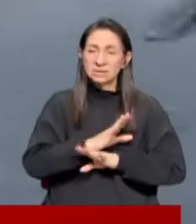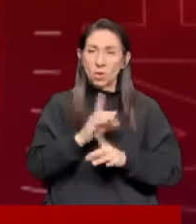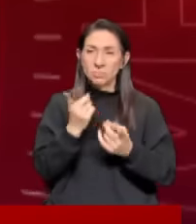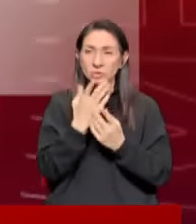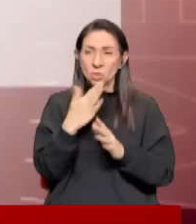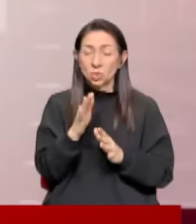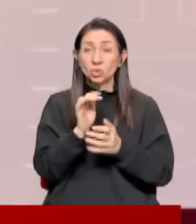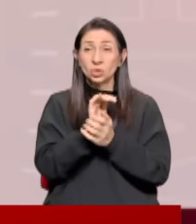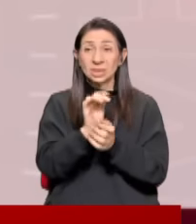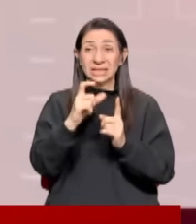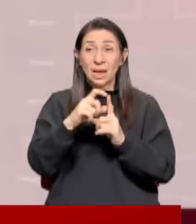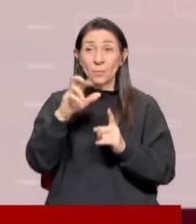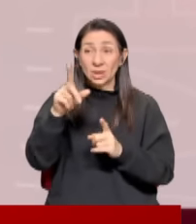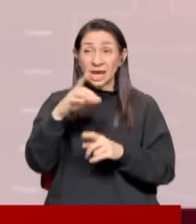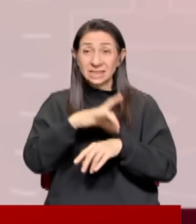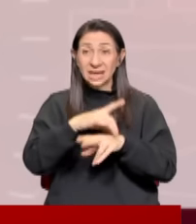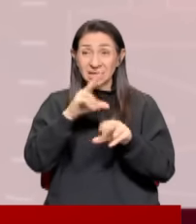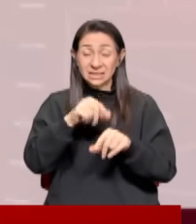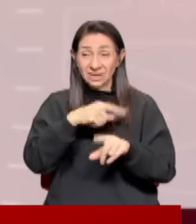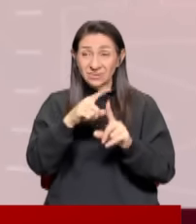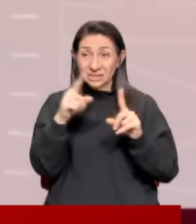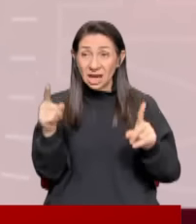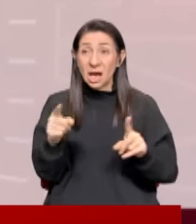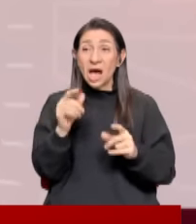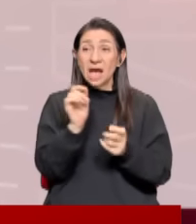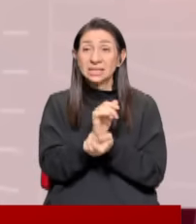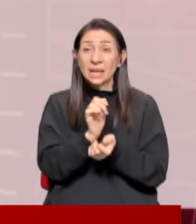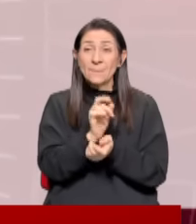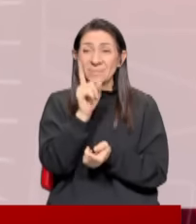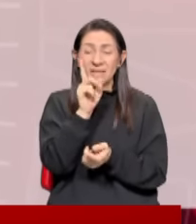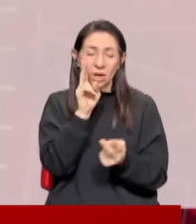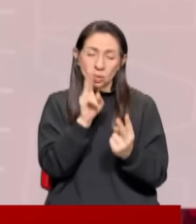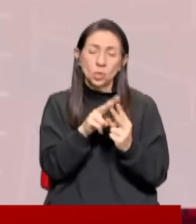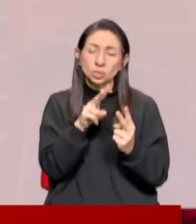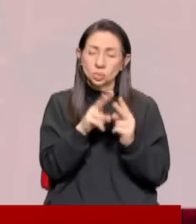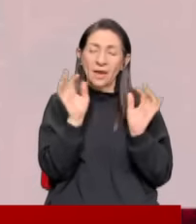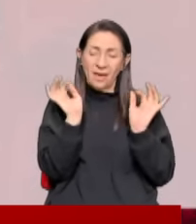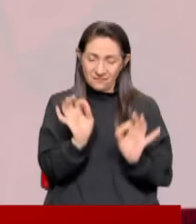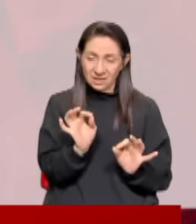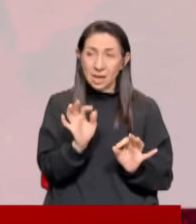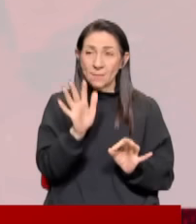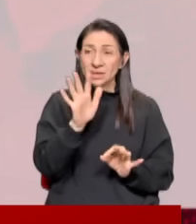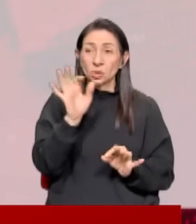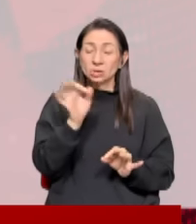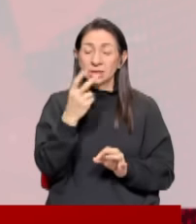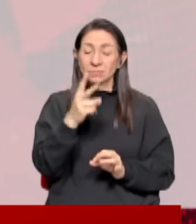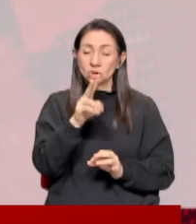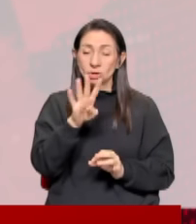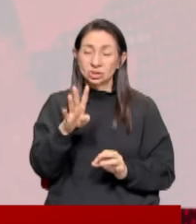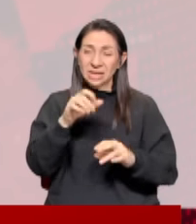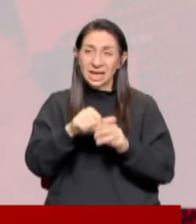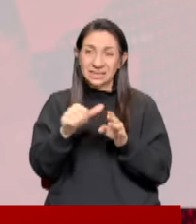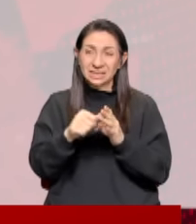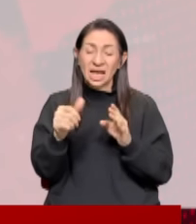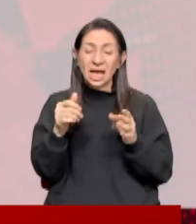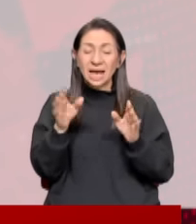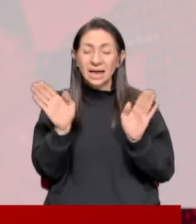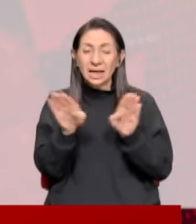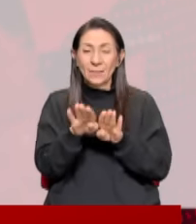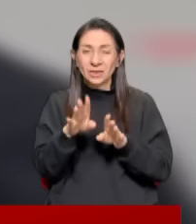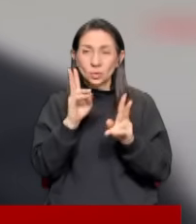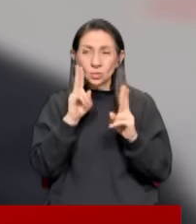yalanladı. Tutuklu Dilan Polat hastanede kaldığı süre zarfında ailesiyle bir defaya mahsus olarak 5 Ocak 2024 tarihinde kapalı